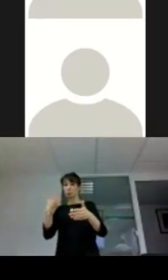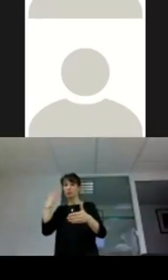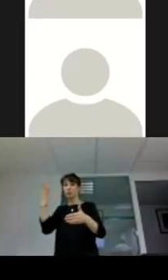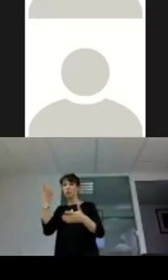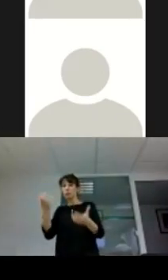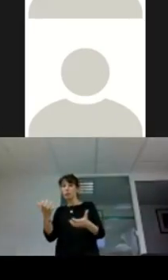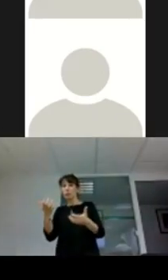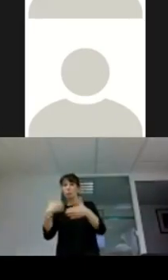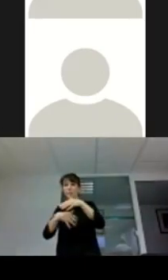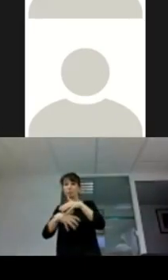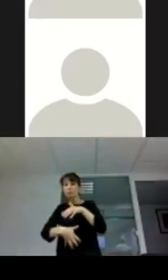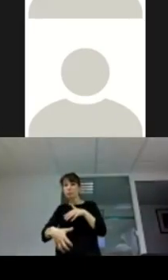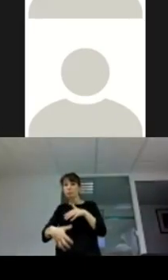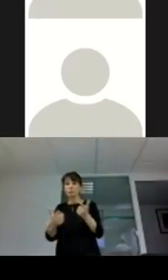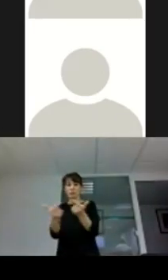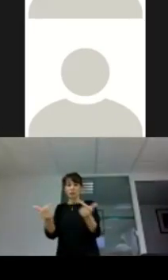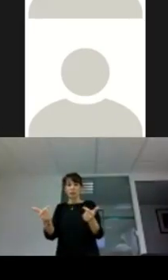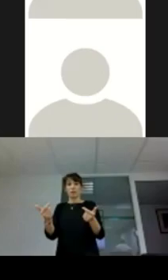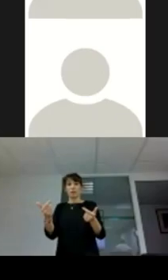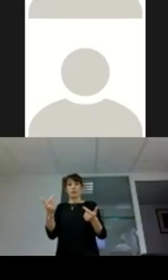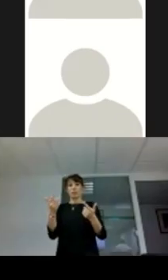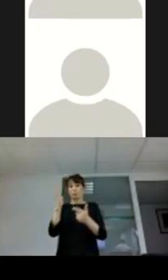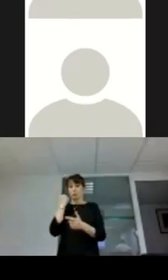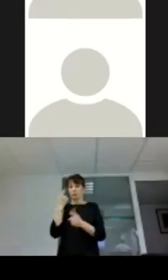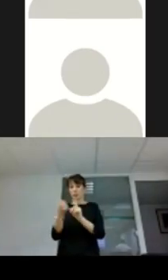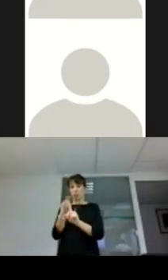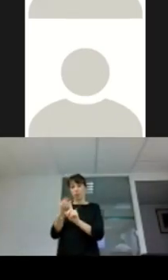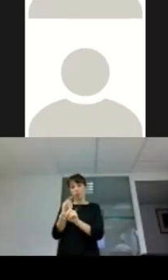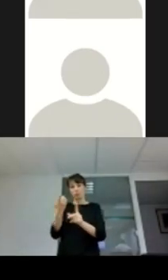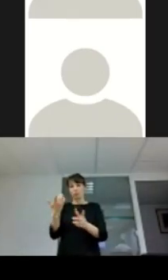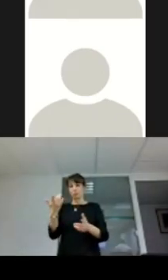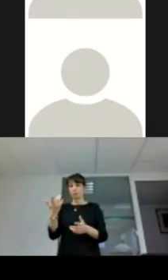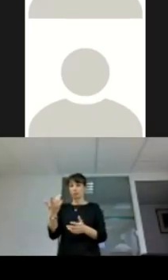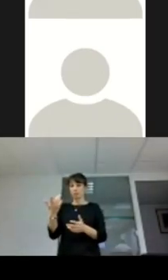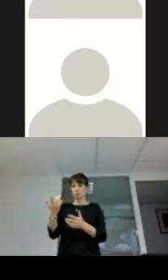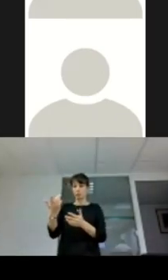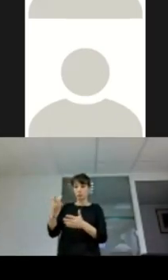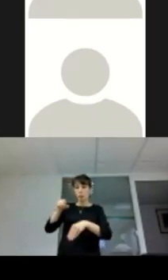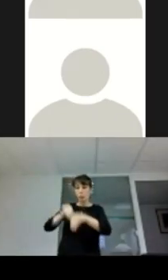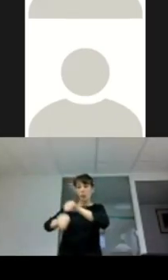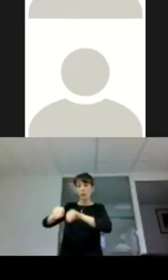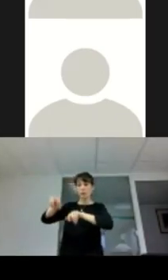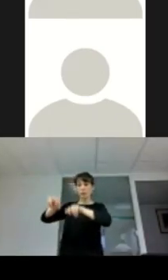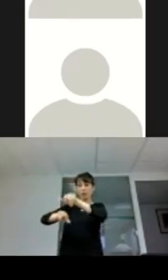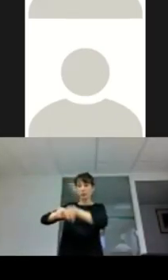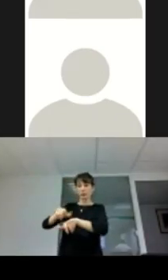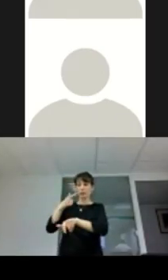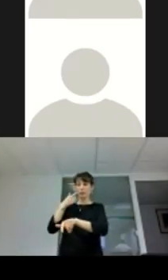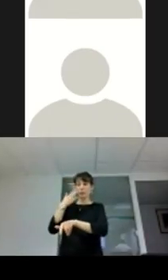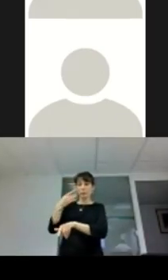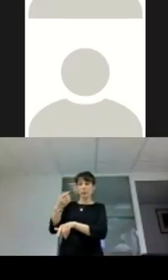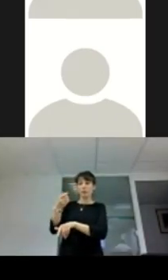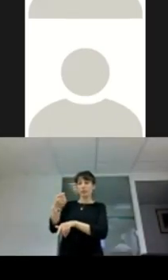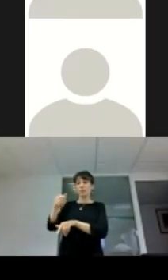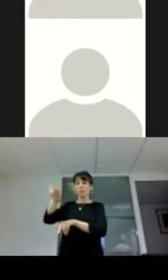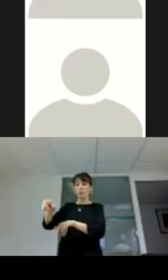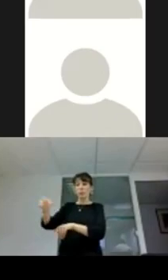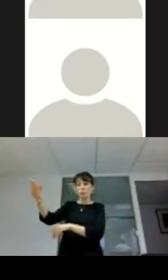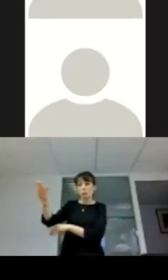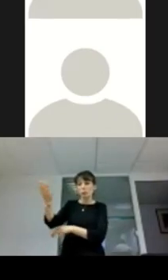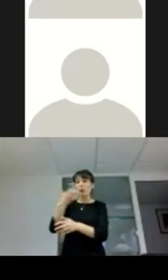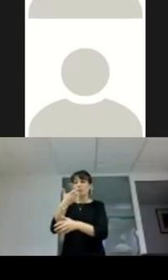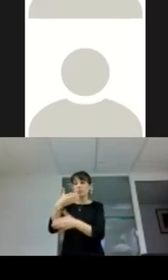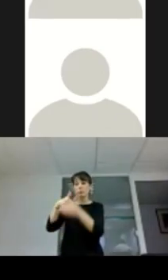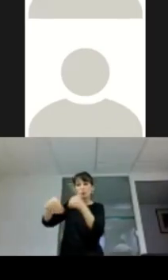thérapies chimiothérapiques ou immunothérapies peuvent entraîner des stérilités. Donc, il y a une grande attention portée en